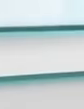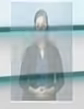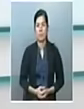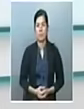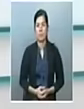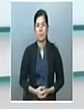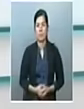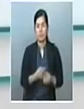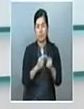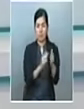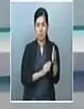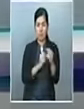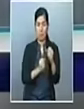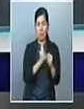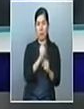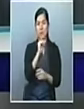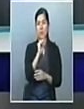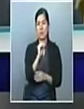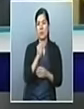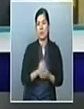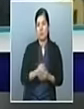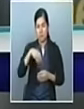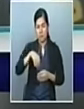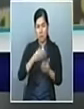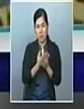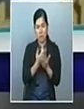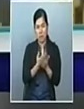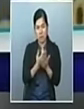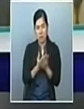ตลอด40ปีที่ผ่านมาค่ะที่ตลาดหลักทรัพย์แห่งประเทศไทยสาม